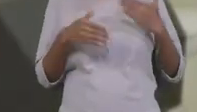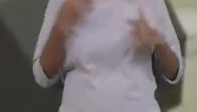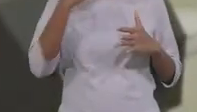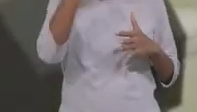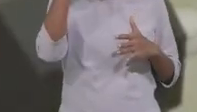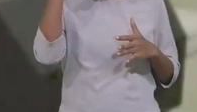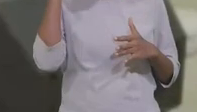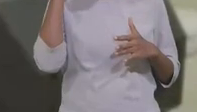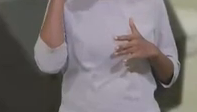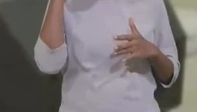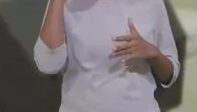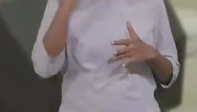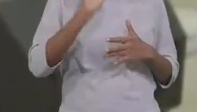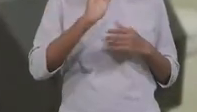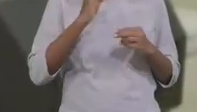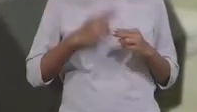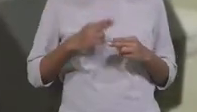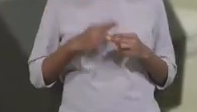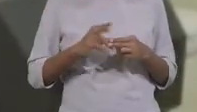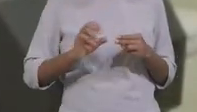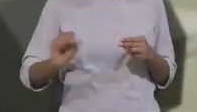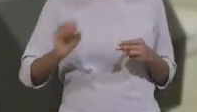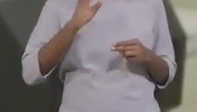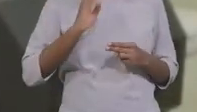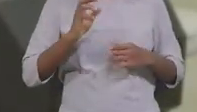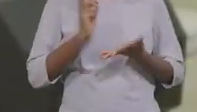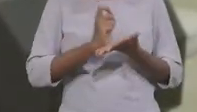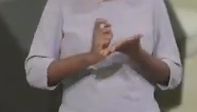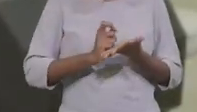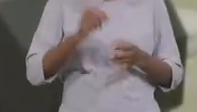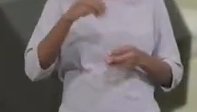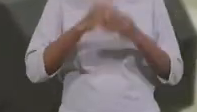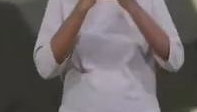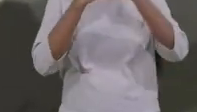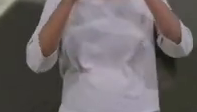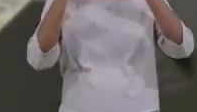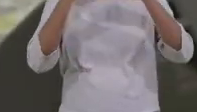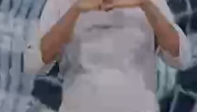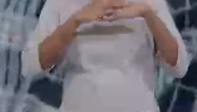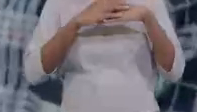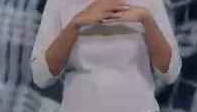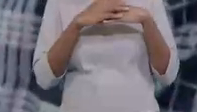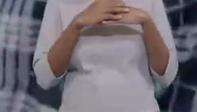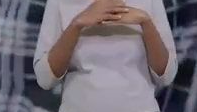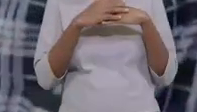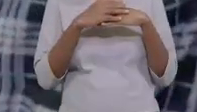réjouissez-vous de ce que vos noms sont écrits dans les cieux.